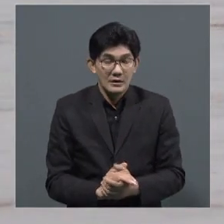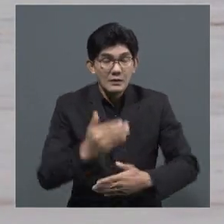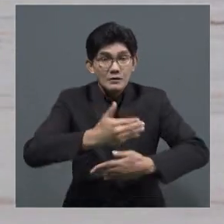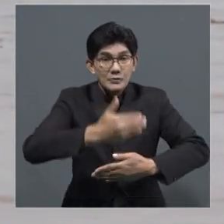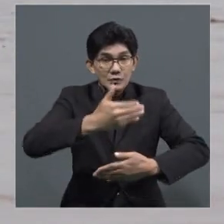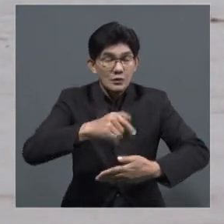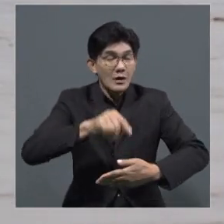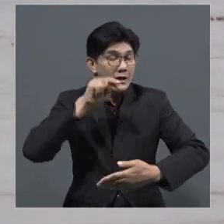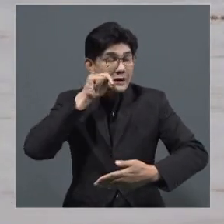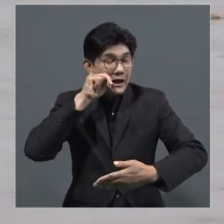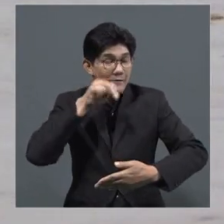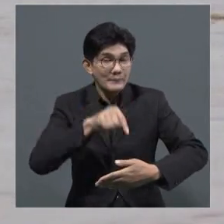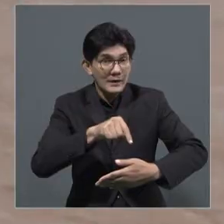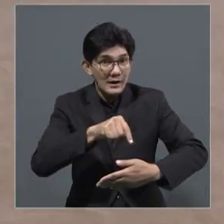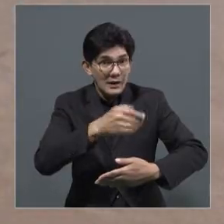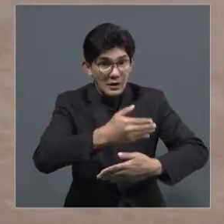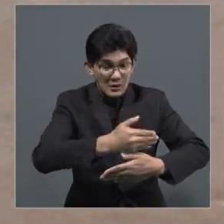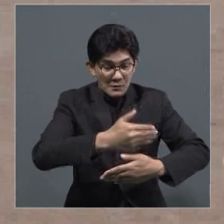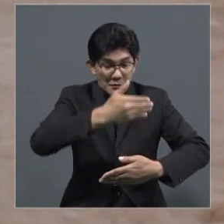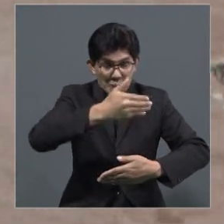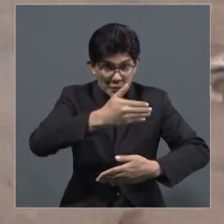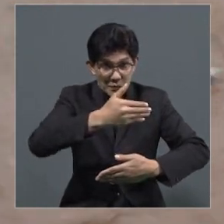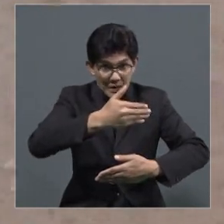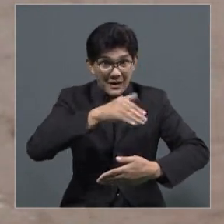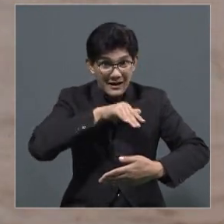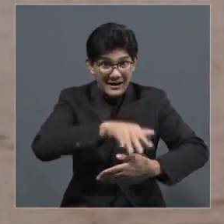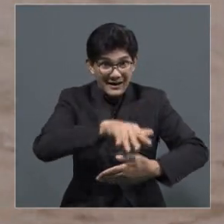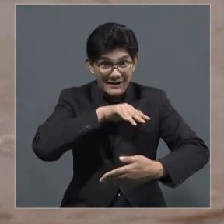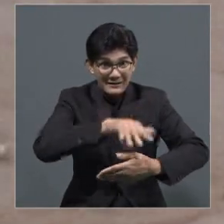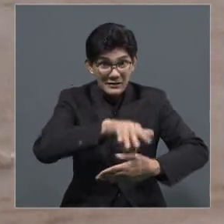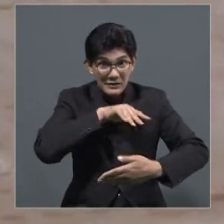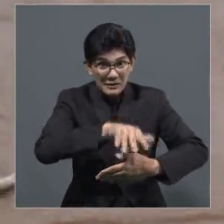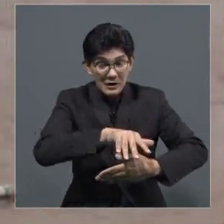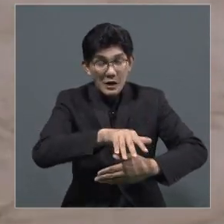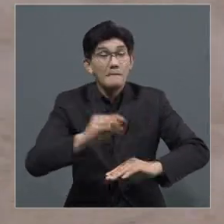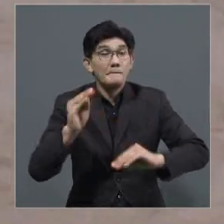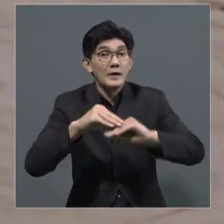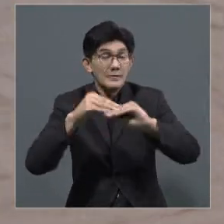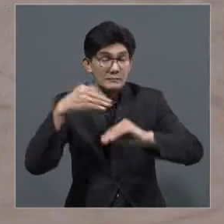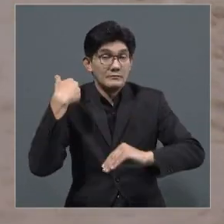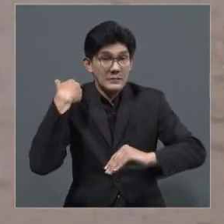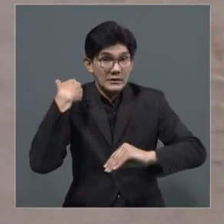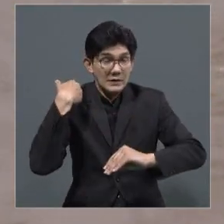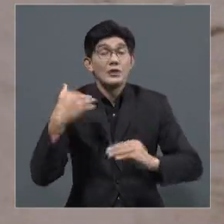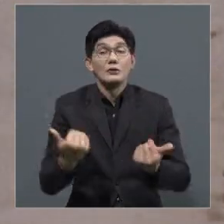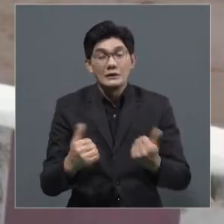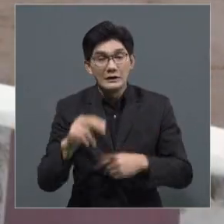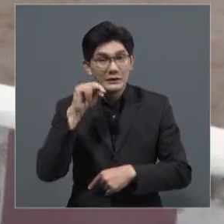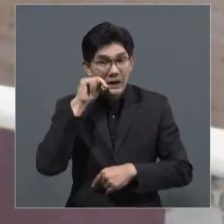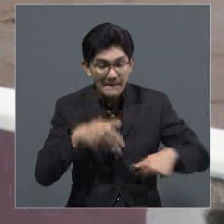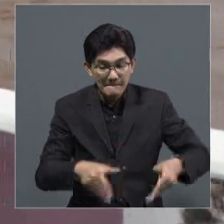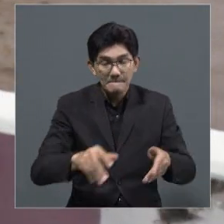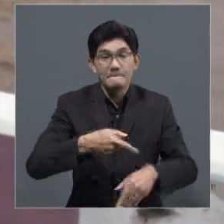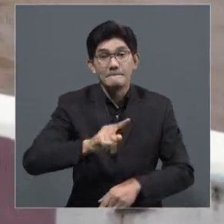ท่าวังตาเนี่ยได้ยกบานขึ้นเหนือน้ำและให้น้ำไหลผ่านได้สะดวกมากขึ้นนะยืนยันว่าสถานการณ์น้ำในแม่น้ำ